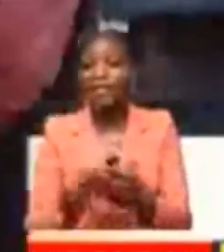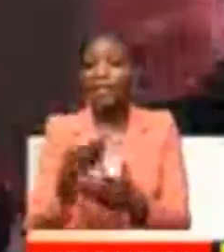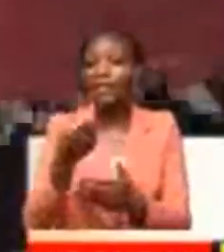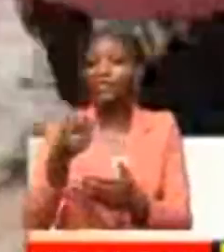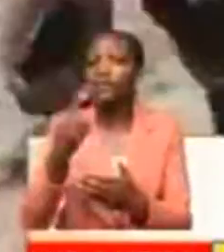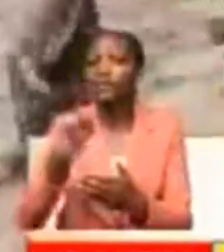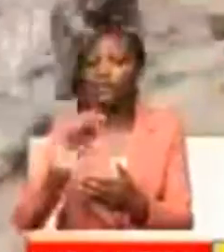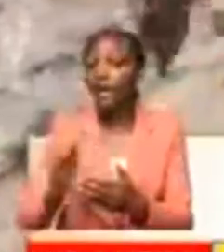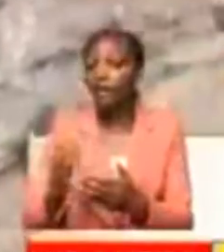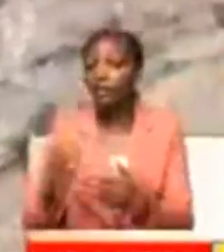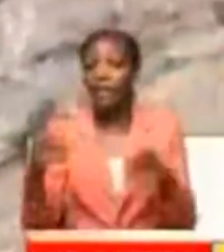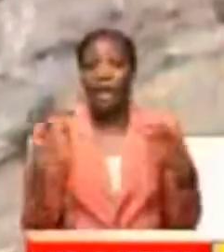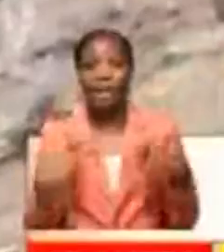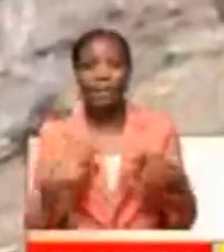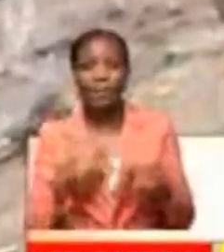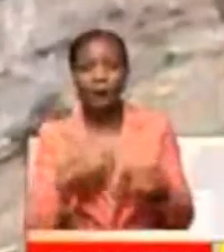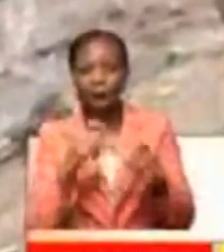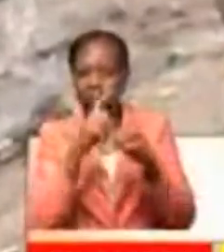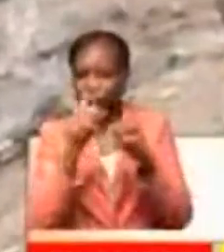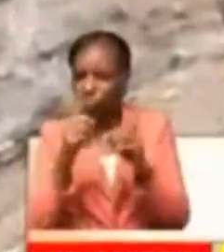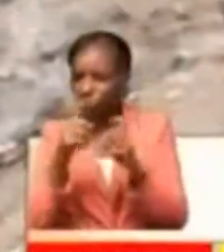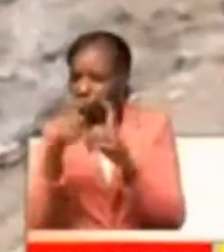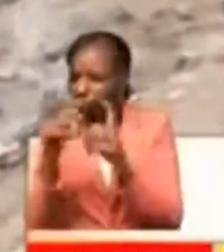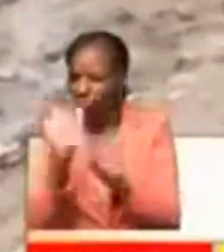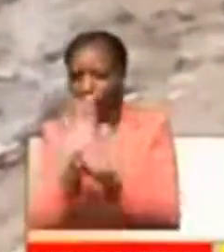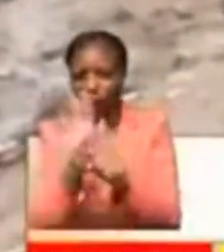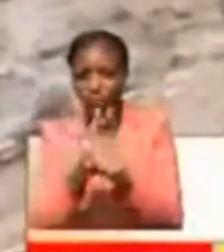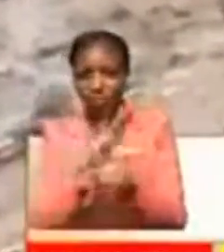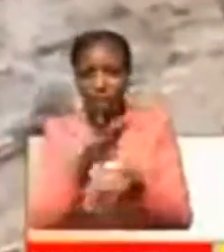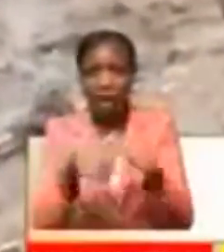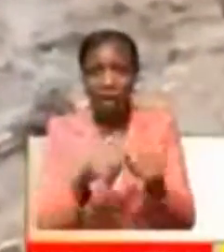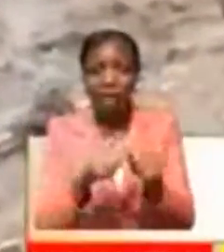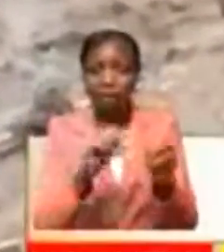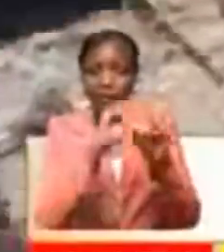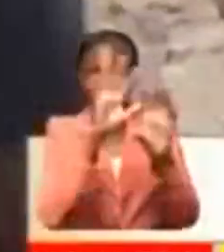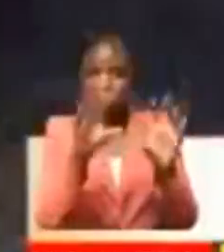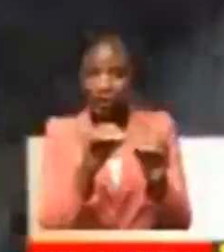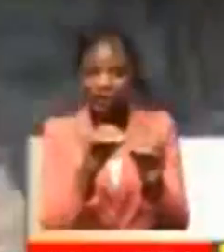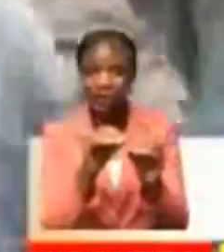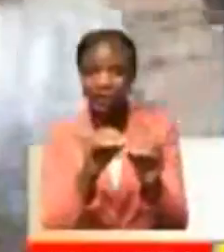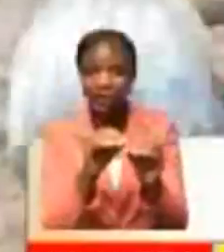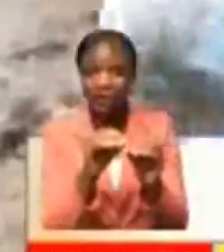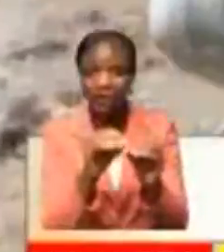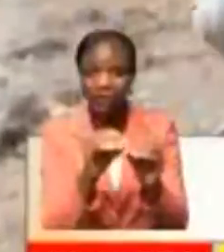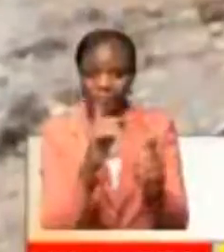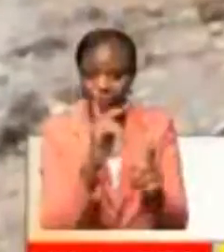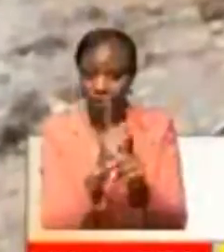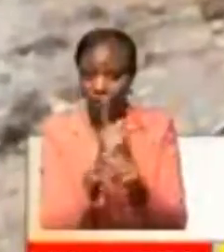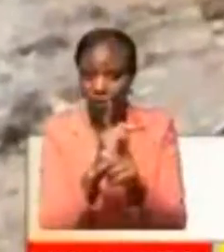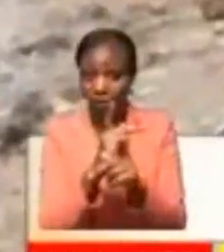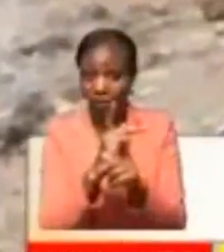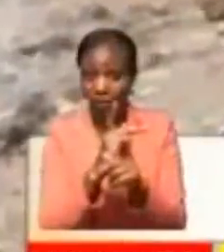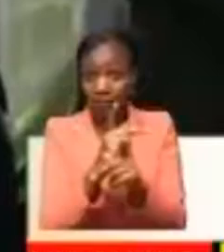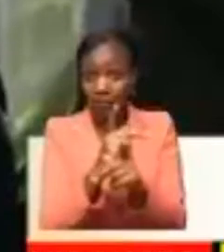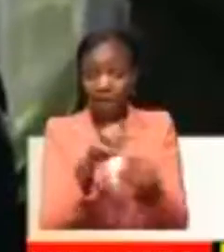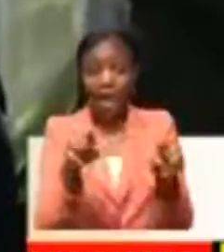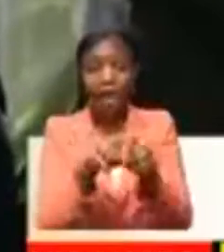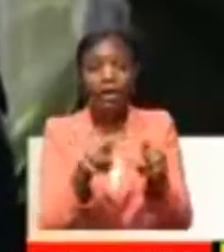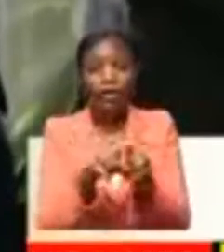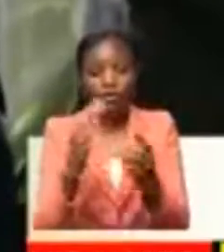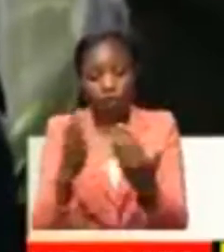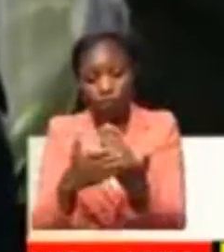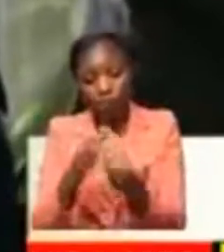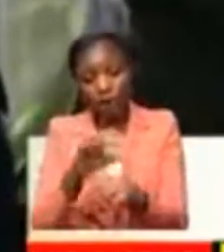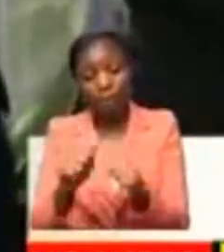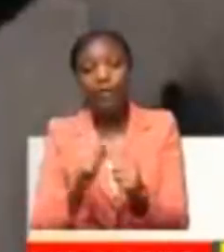Nzoia wanaharakati wameibua masuala chungu zima kuhusu makadirio ya bajeti ya dharura iliyotengwa kwa ajili ya utaarifu wa kushughulikia janga